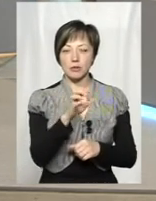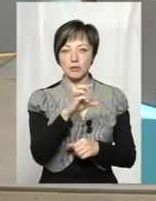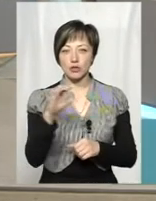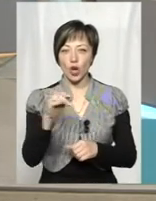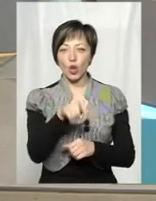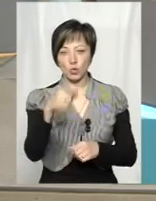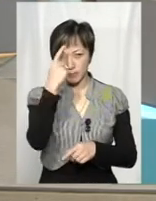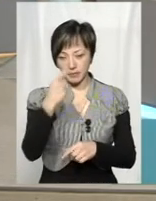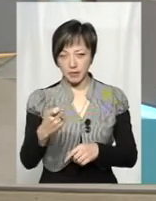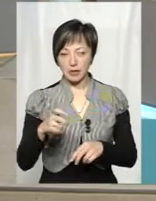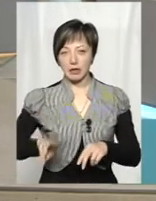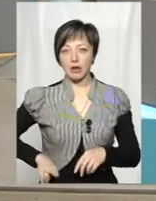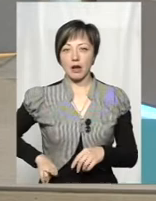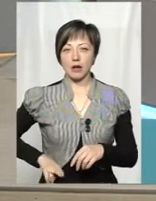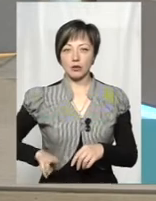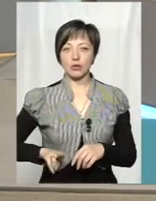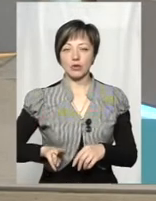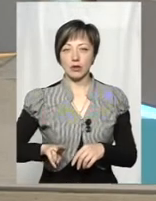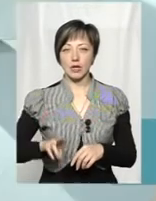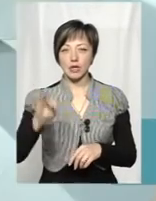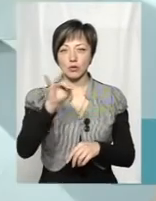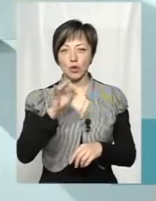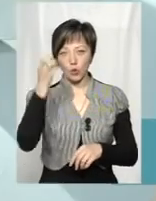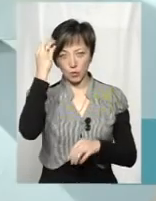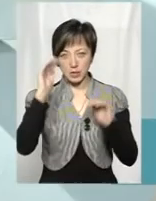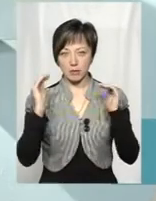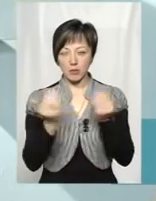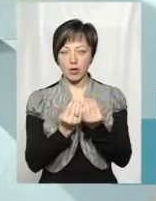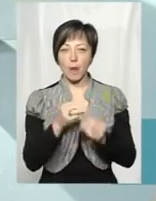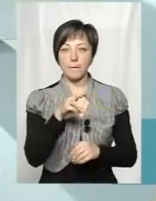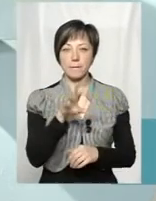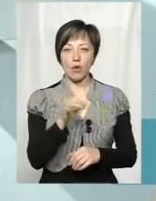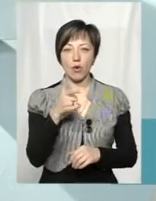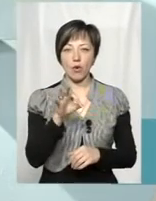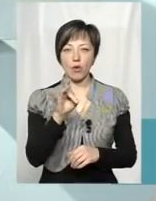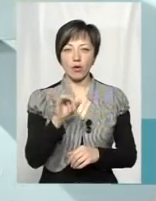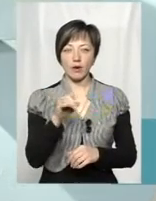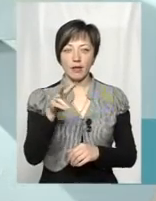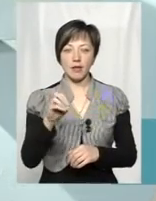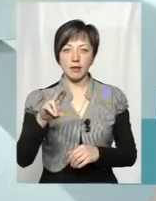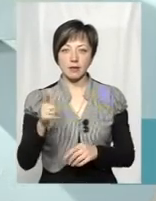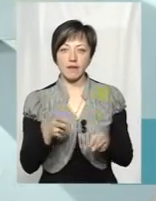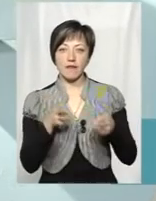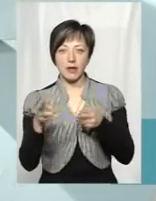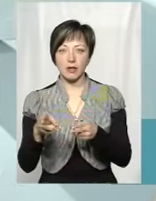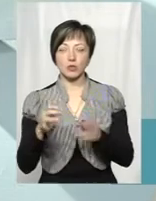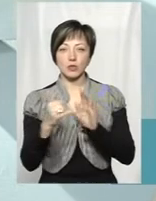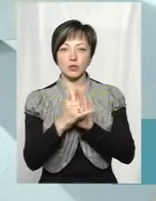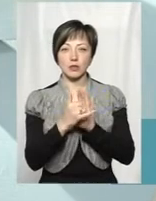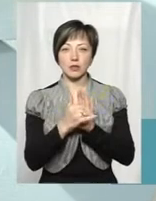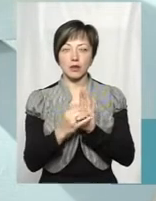знати директору Державного історико-культурного заповідника Межибіж Олегу Погорільцю. Ми зразу ж виїхали і встановили актом